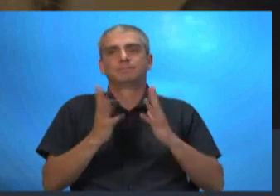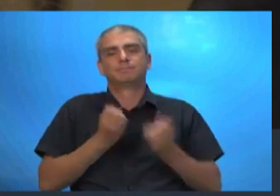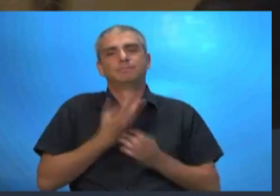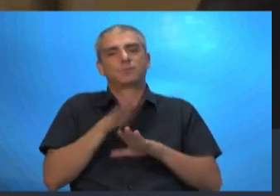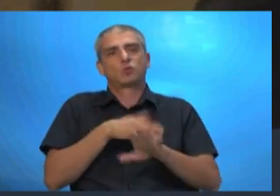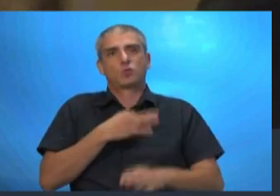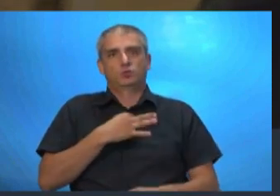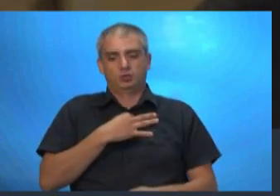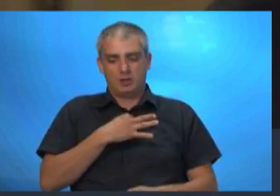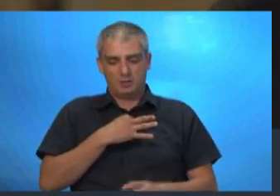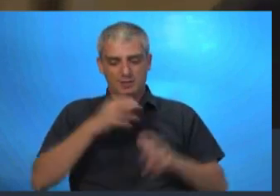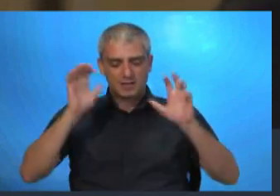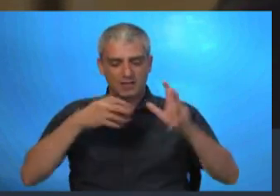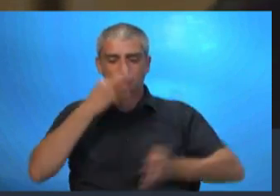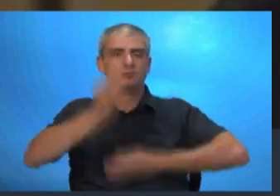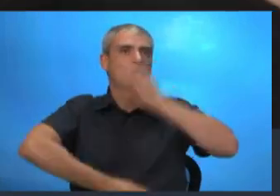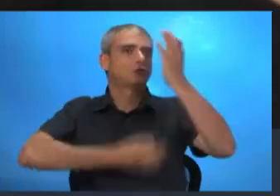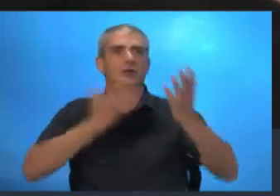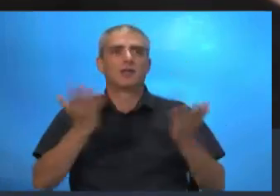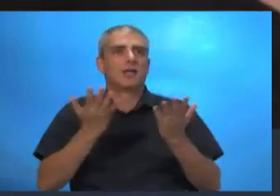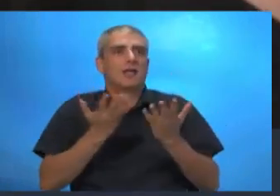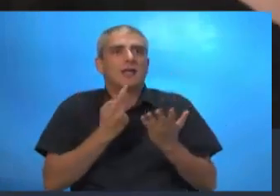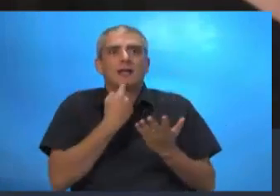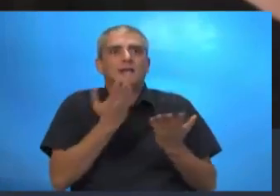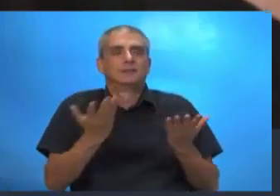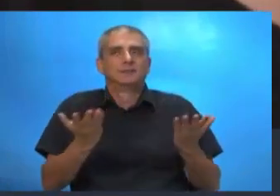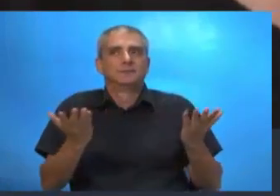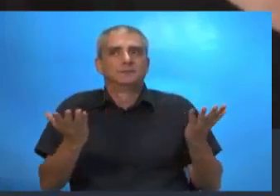הזאת. גשם שאלות על איך דבר כזה קורה. שמרתי לך מילים כדי